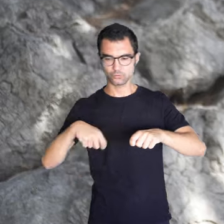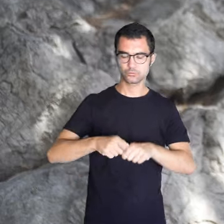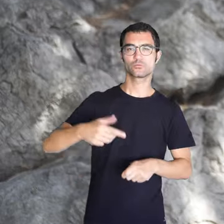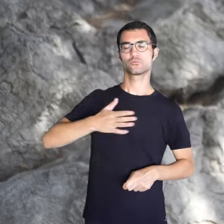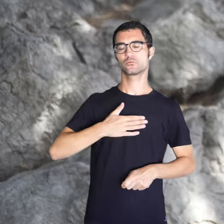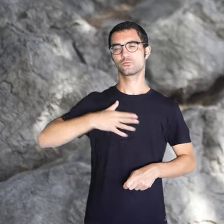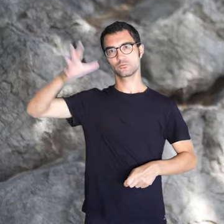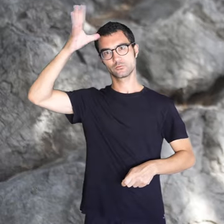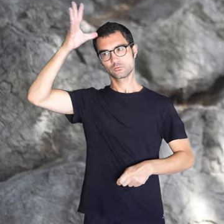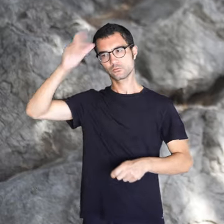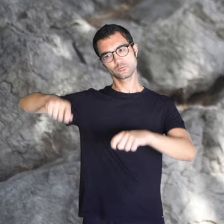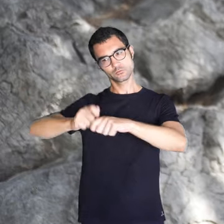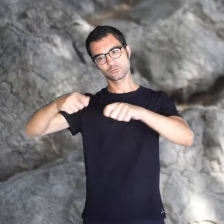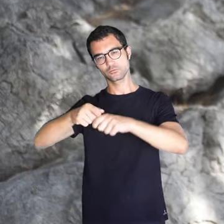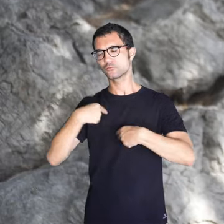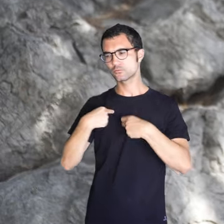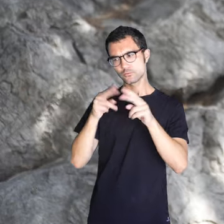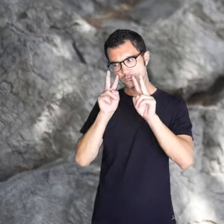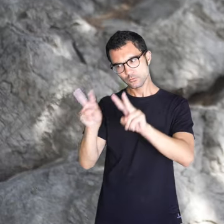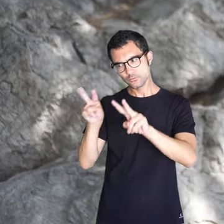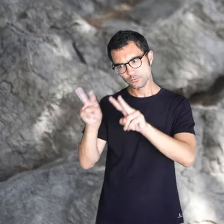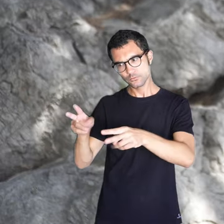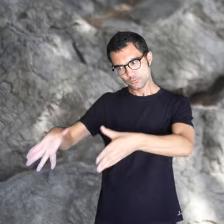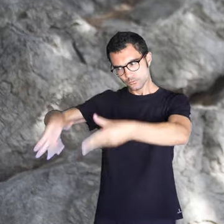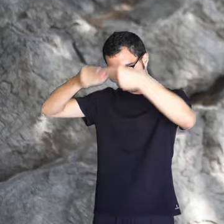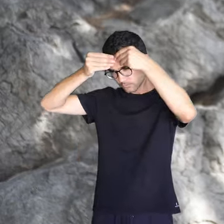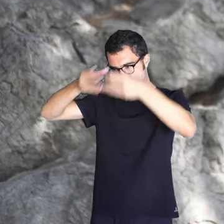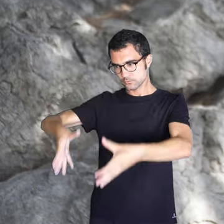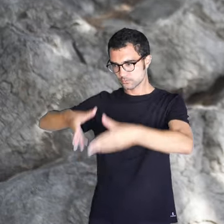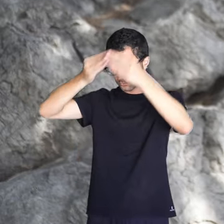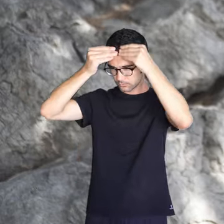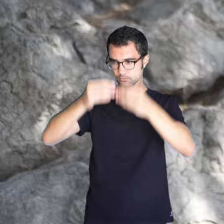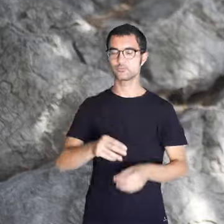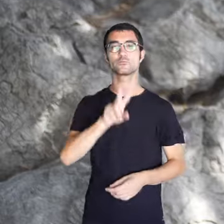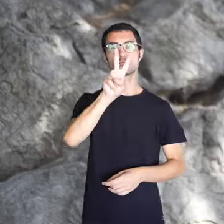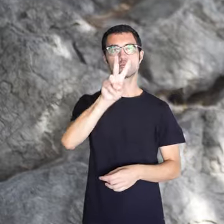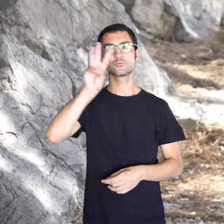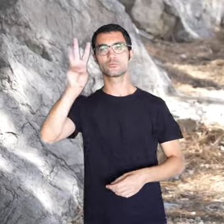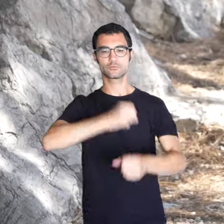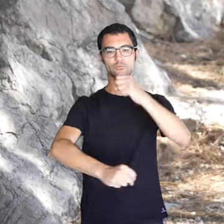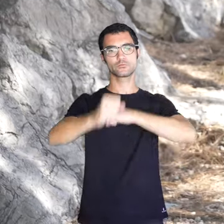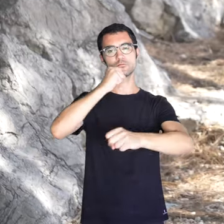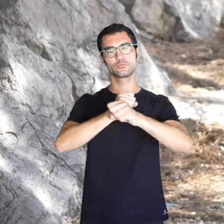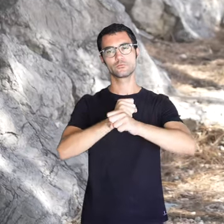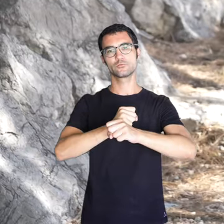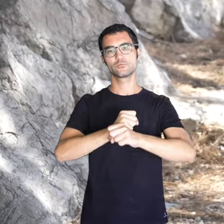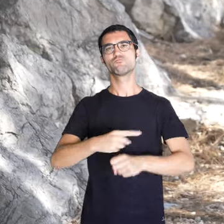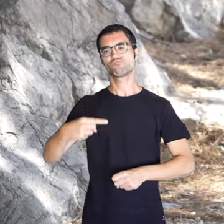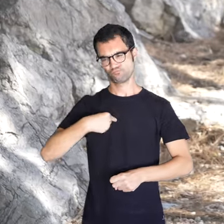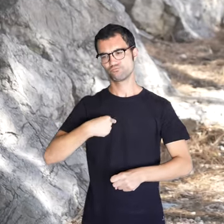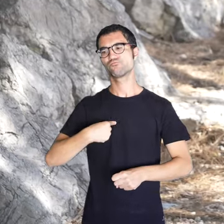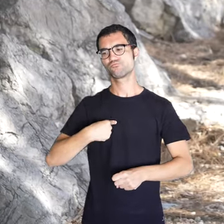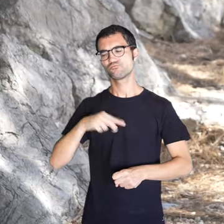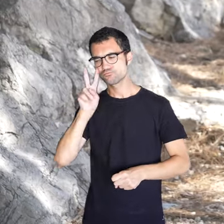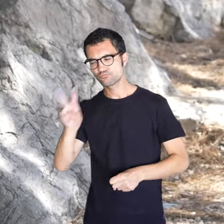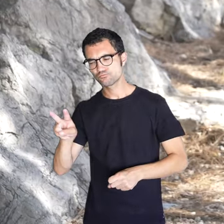el 100%, sí que jo anava aprenent, però sí que fa 2 o 3 anys que ja era ben hora, que jo també n'arreglo.